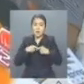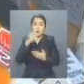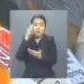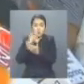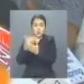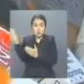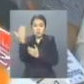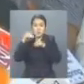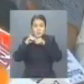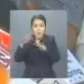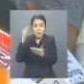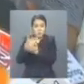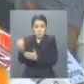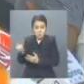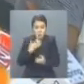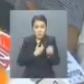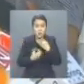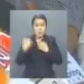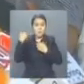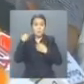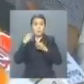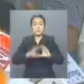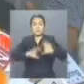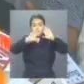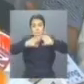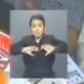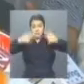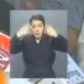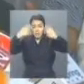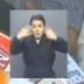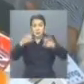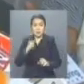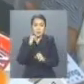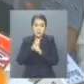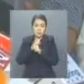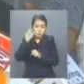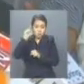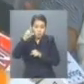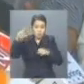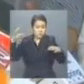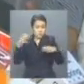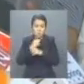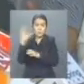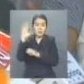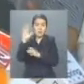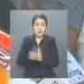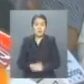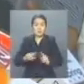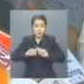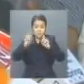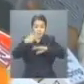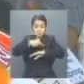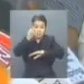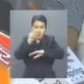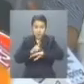แต่ว่าทางรัฐบาลได้แสดงให้เห็นว่ารัฐบาลไม่ได้เร่งรีบไปเลยในขณะเดียวกันท่านประธานรัฐสภาเองท่านก็มีความ